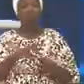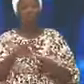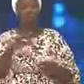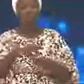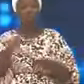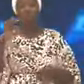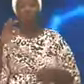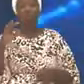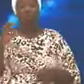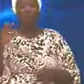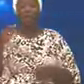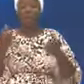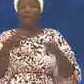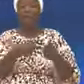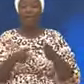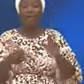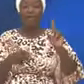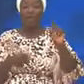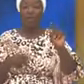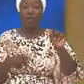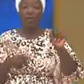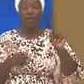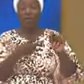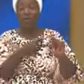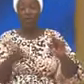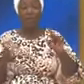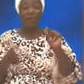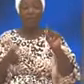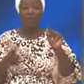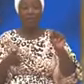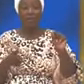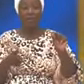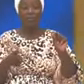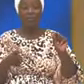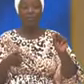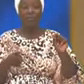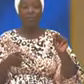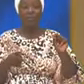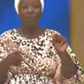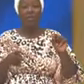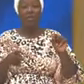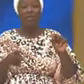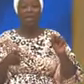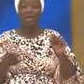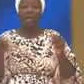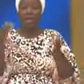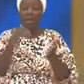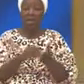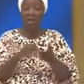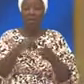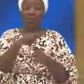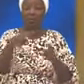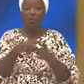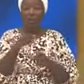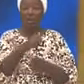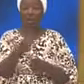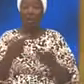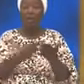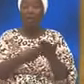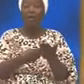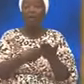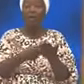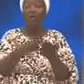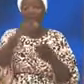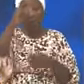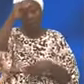verser 20 est vain c'est injuste se détourne